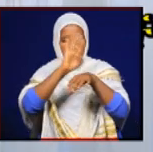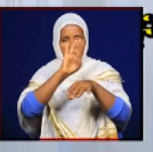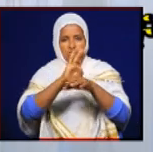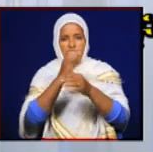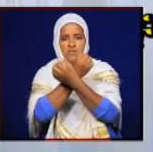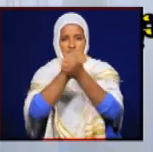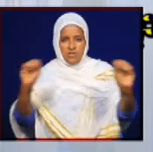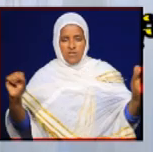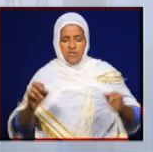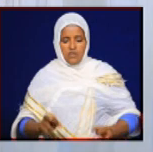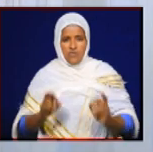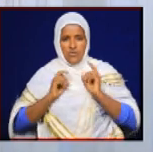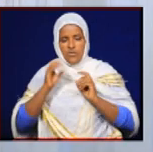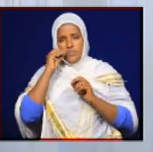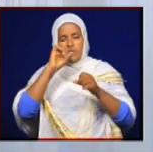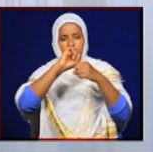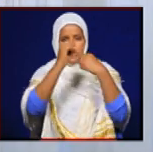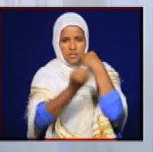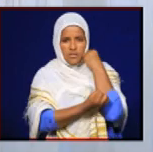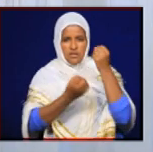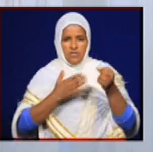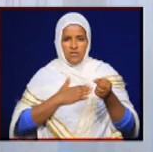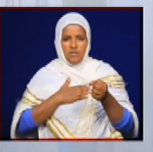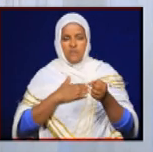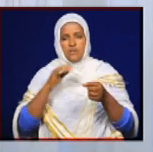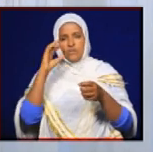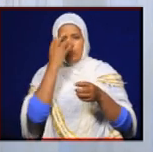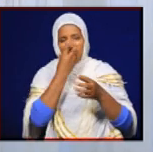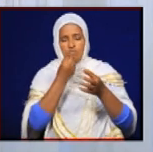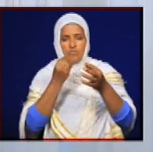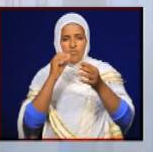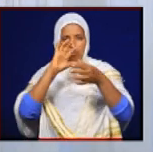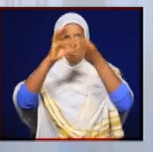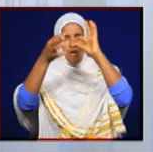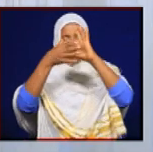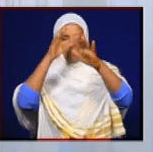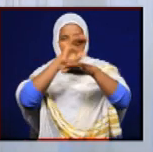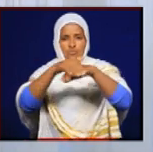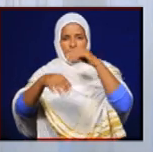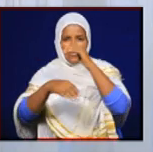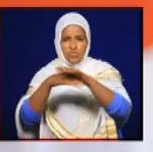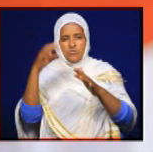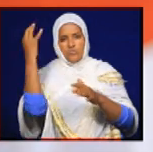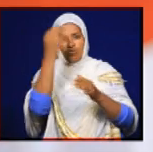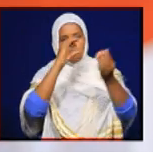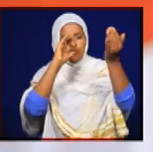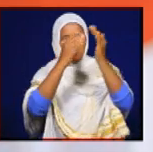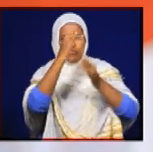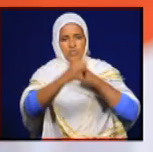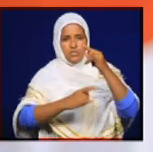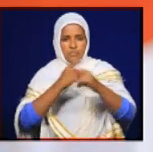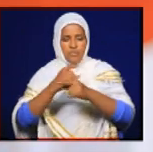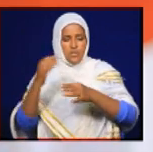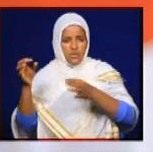ለብናቴ የቤተክርስቲያን ድነቴ የህይወት ቤት መሰረቴ እንደንቁ የሚያበሩ ከዋክብት ልጆችሽ ምስክሮች